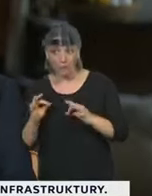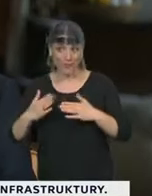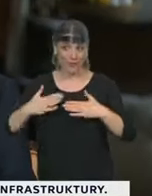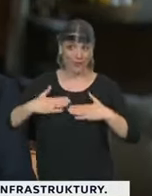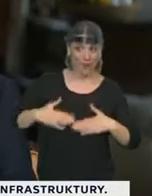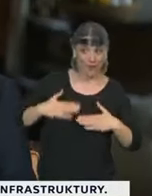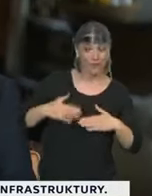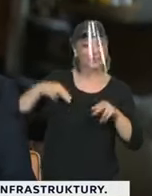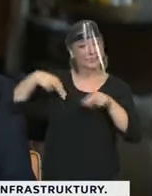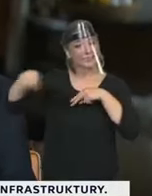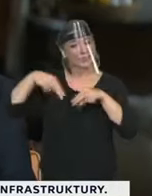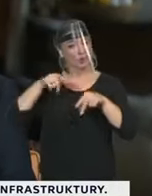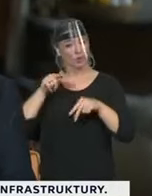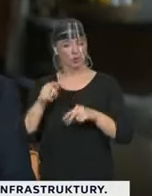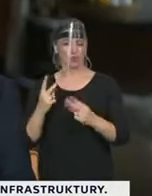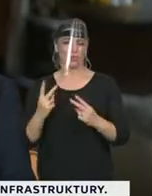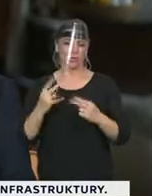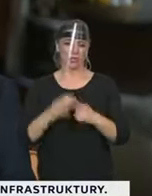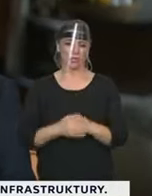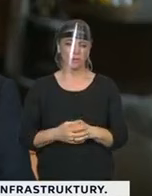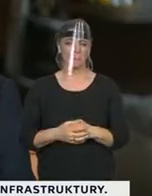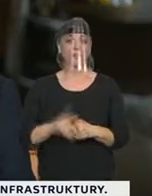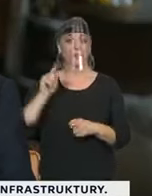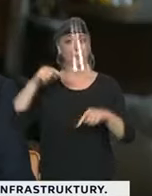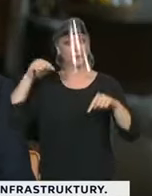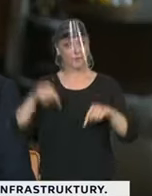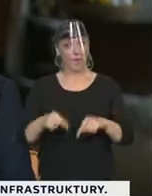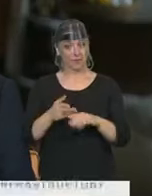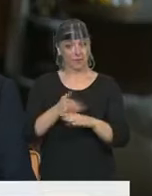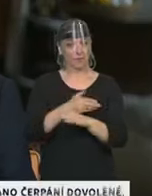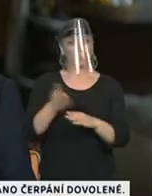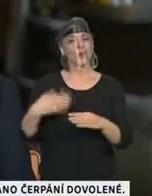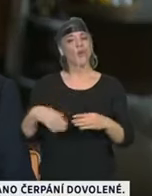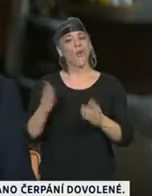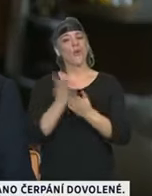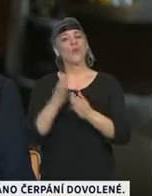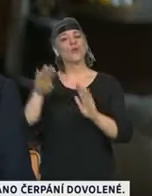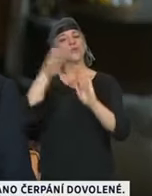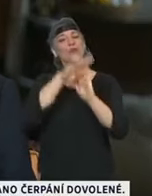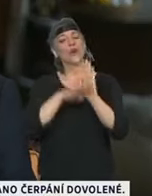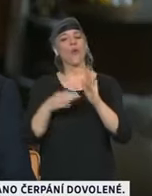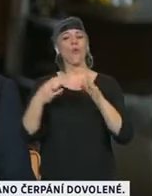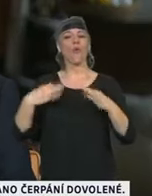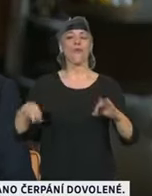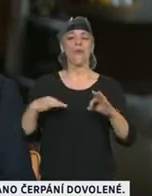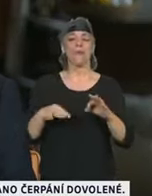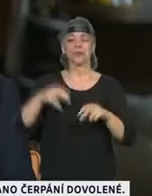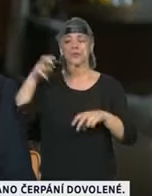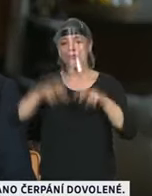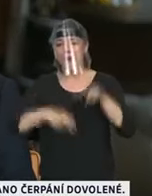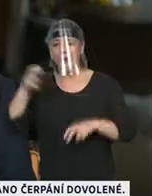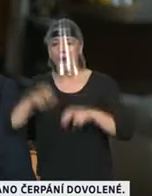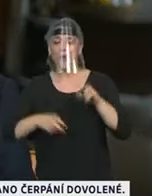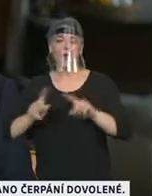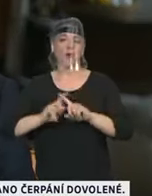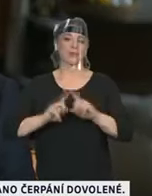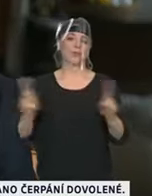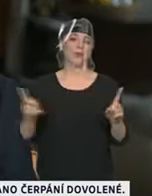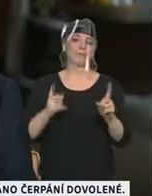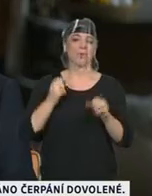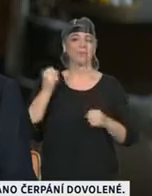Přestože jsme uvolnili pravidla pro užívání roušek na sportovištích, pokud běháte nebo jedete na kole mezi více